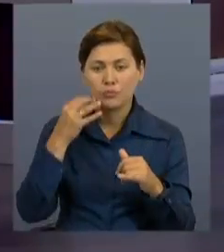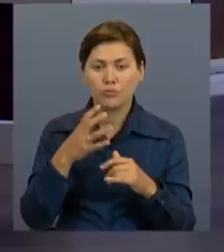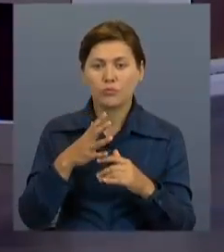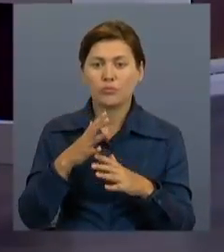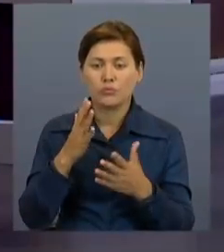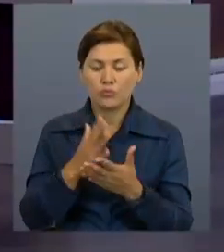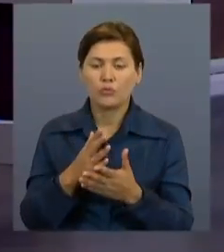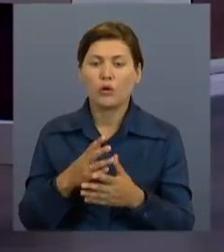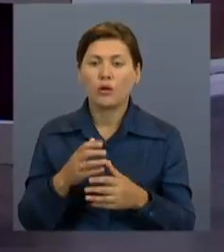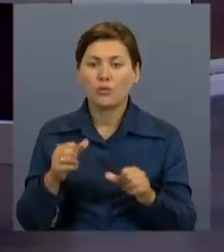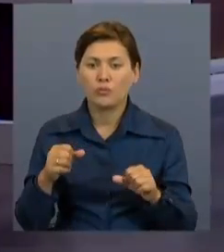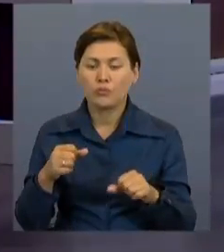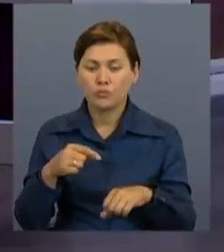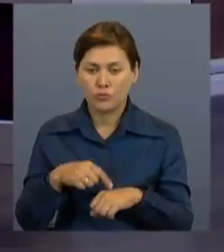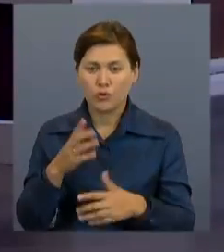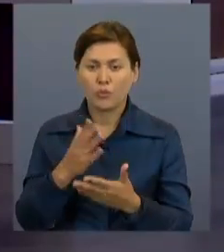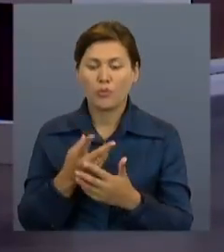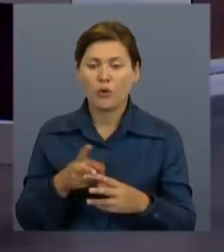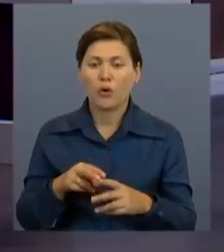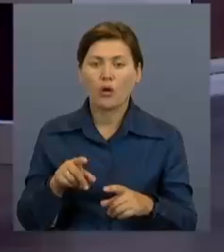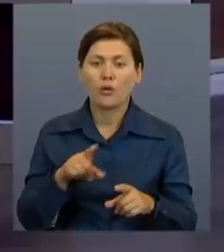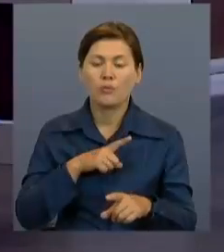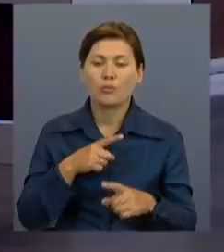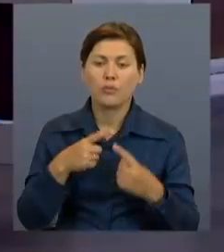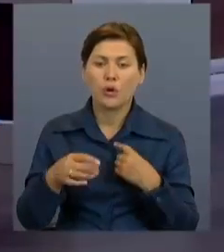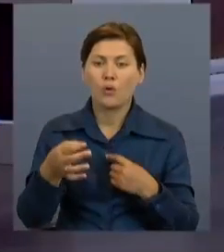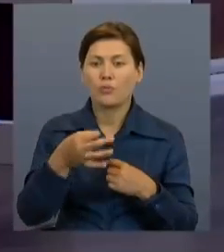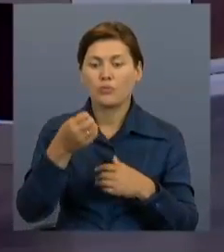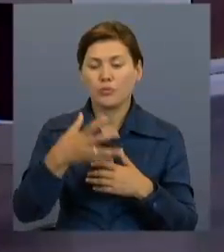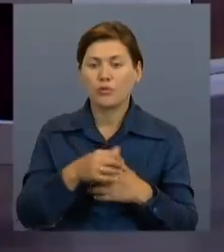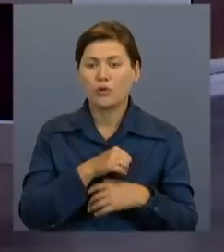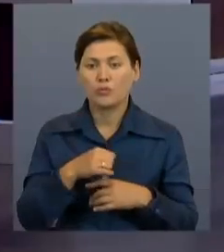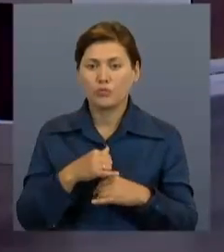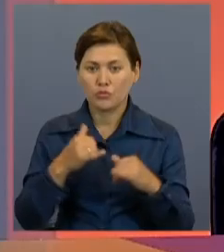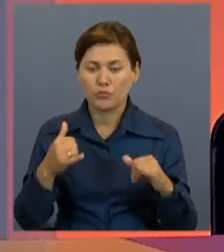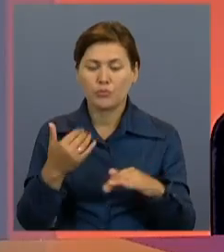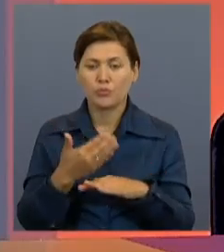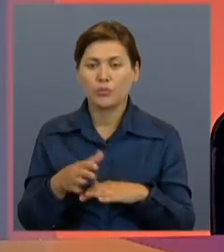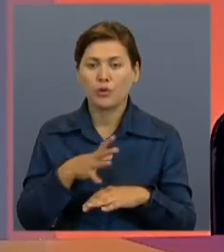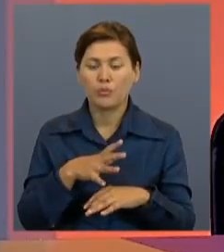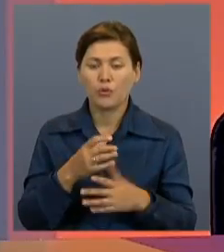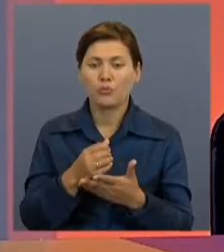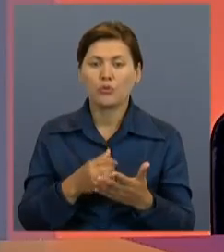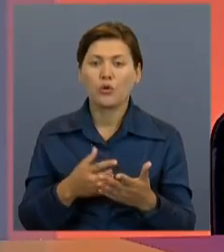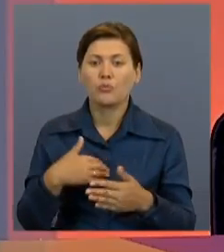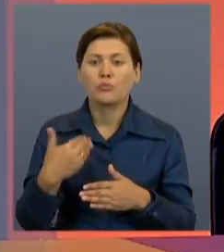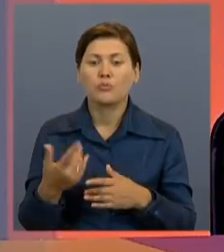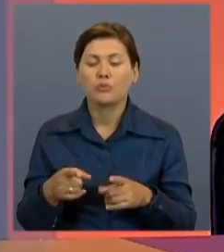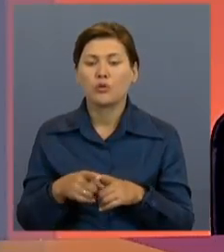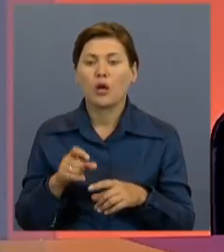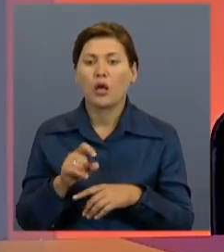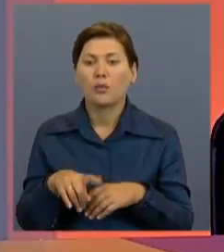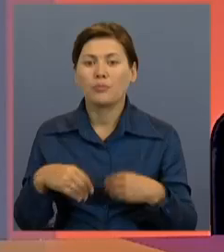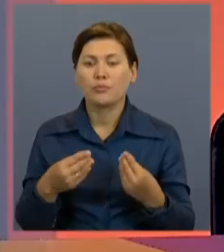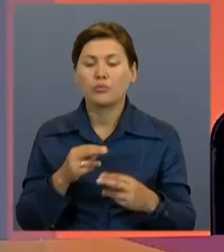бұл мекемелер болашақта басқа облыс орталықтарында да өздері дами түседі. Осы қордың тарапынан тапсырыс